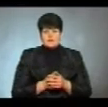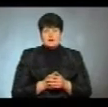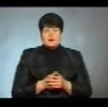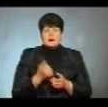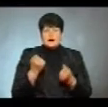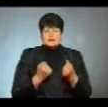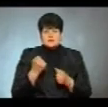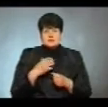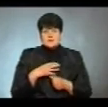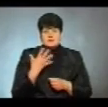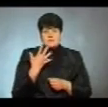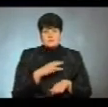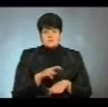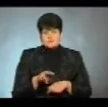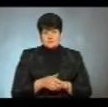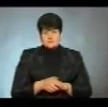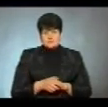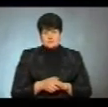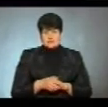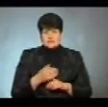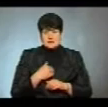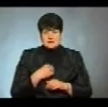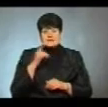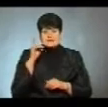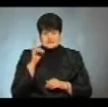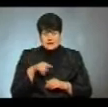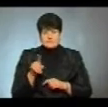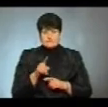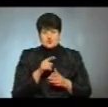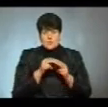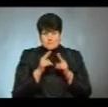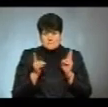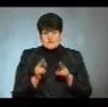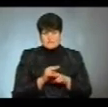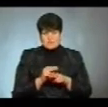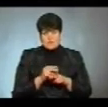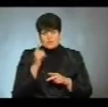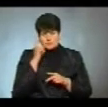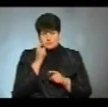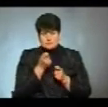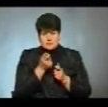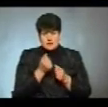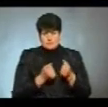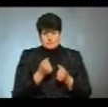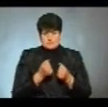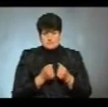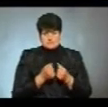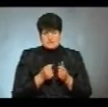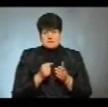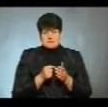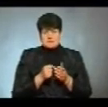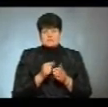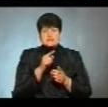чекає в заторі вже 5 хвилин. Є знак, що міст ремонтується, але думали, що тут небагато машин. Такі знаки поставити,